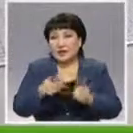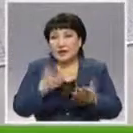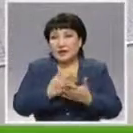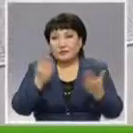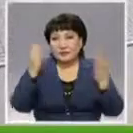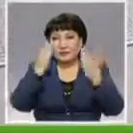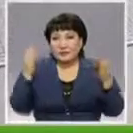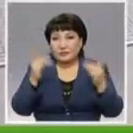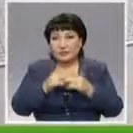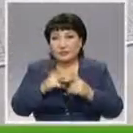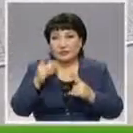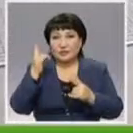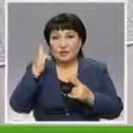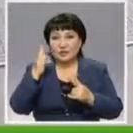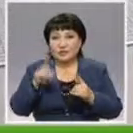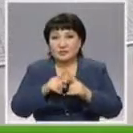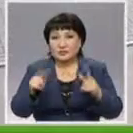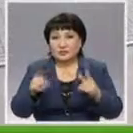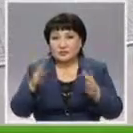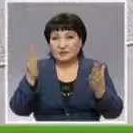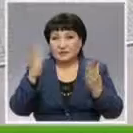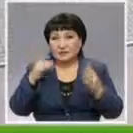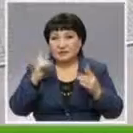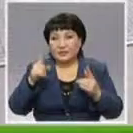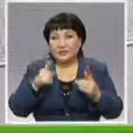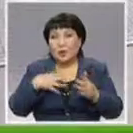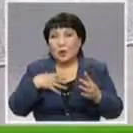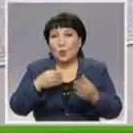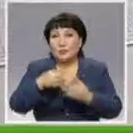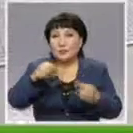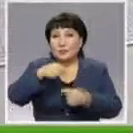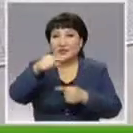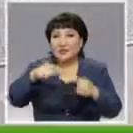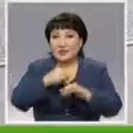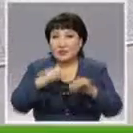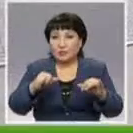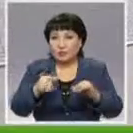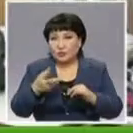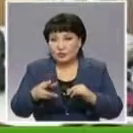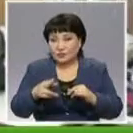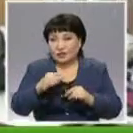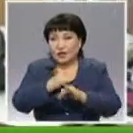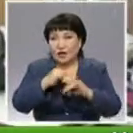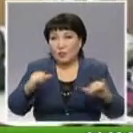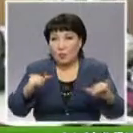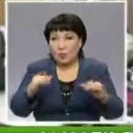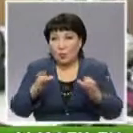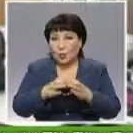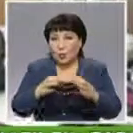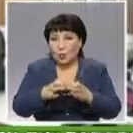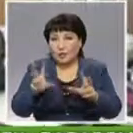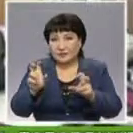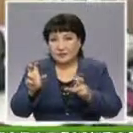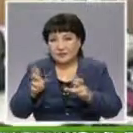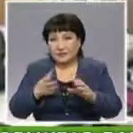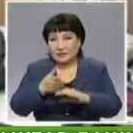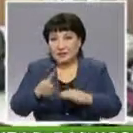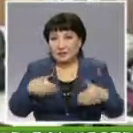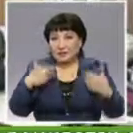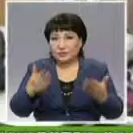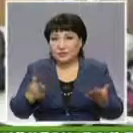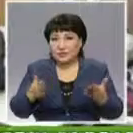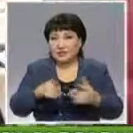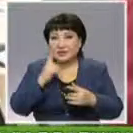жандана қоймаған шығар. Мәселен, мен өз бизнесімді дамыту үшін даму қорының көмегіне жүгіндім. Жас кәсіпкердің естіп